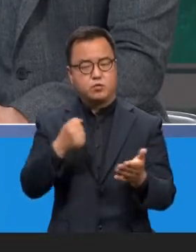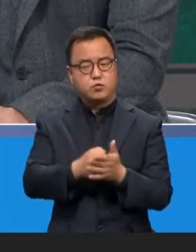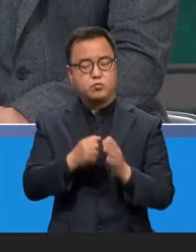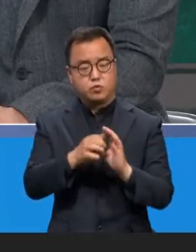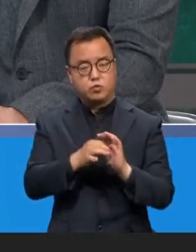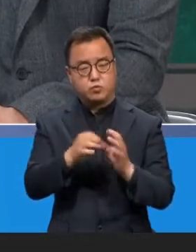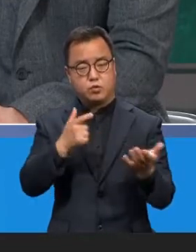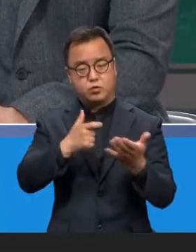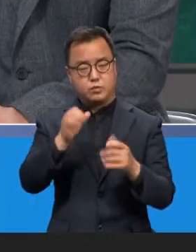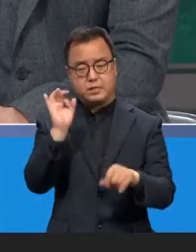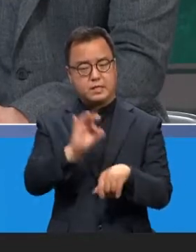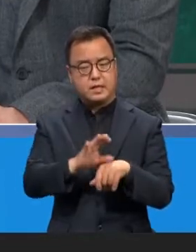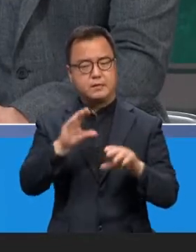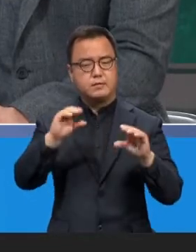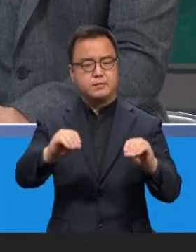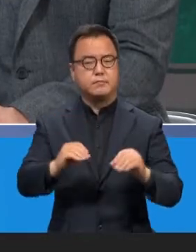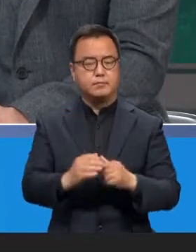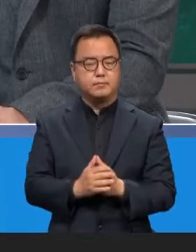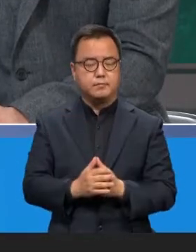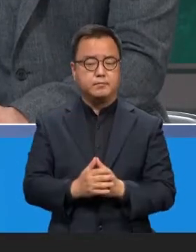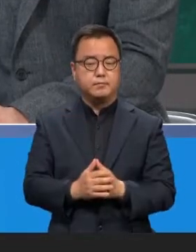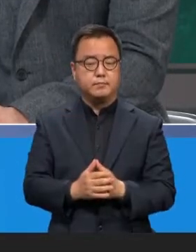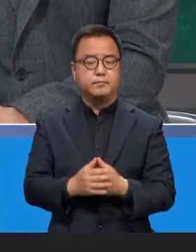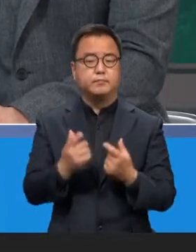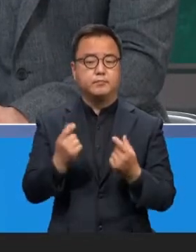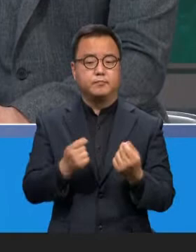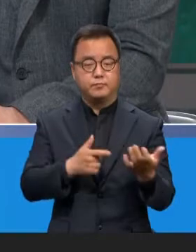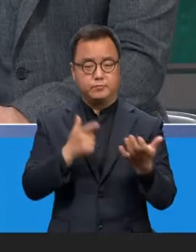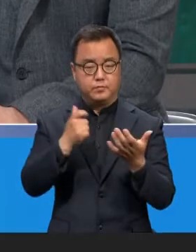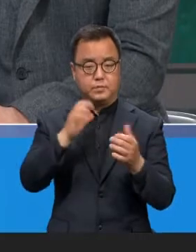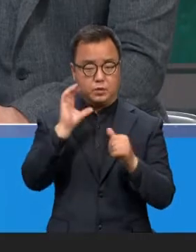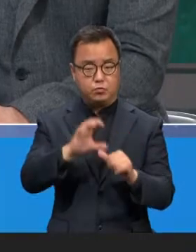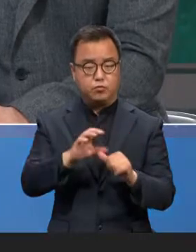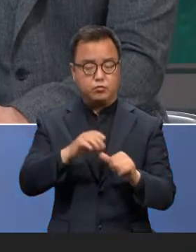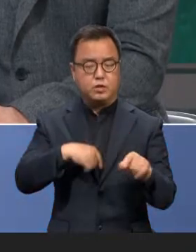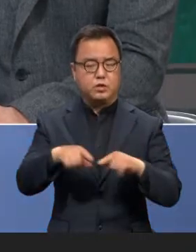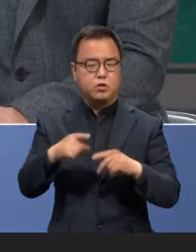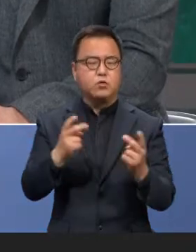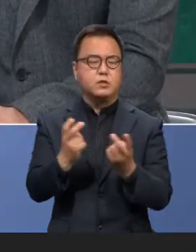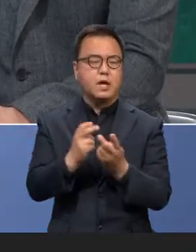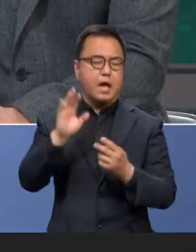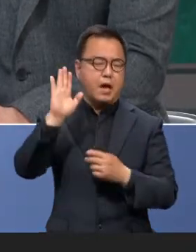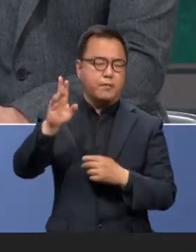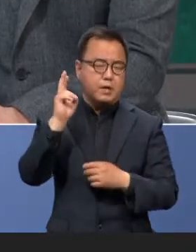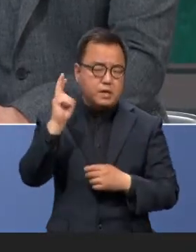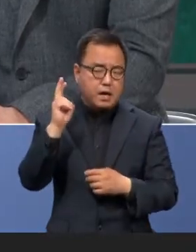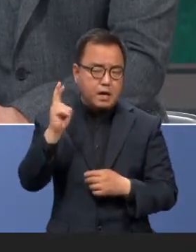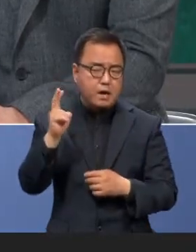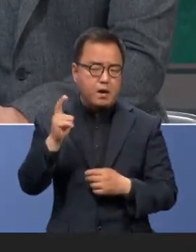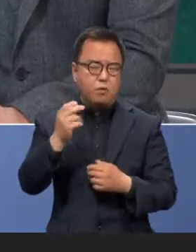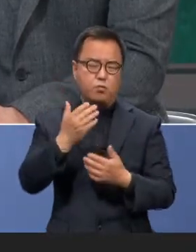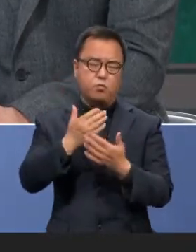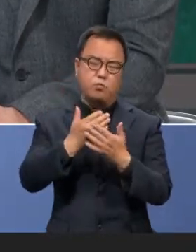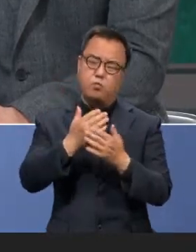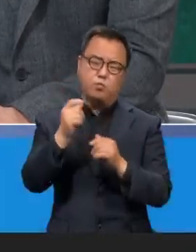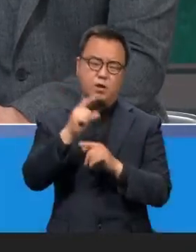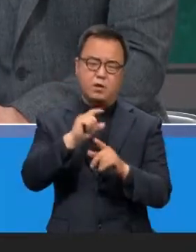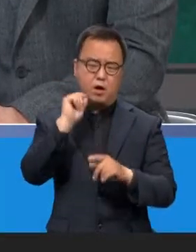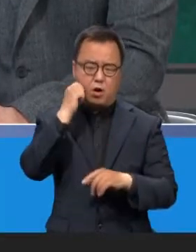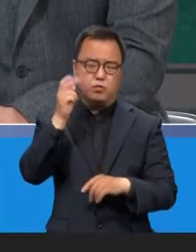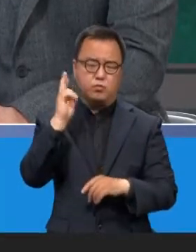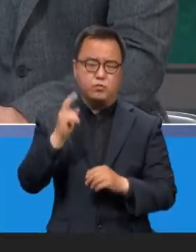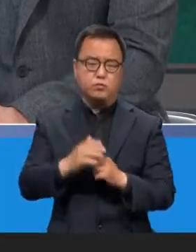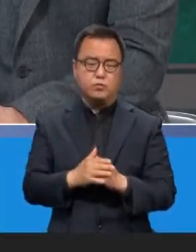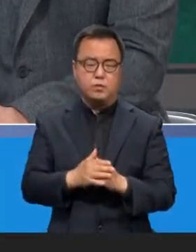금지하는 방안을 추진합니다 하지만 이같은 총기 규제 정책에 대한 점만 그렇게 발진은 하는데요 끊이지 않은 총기사고 에도